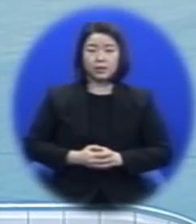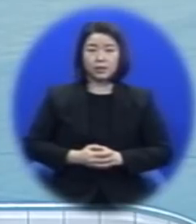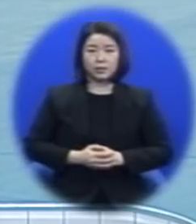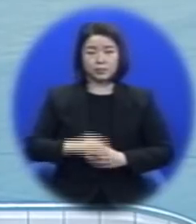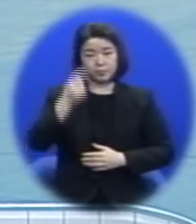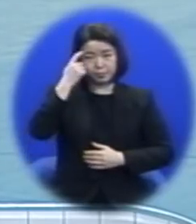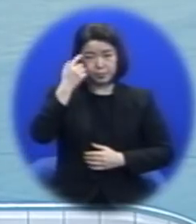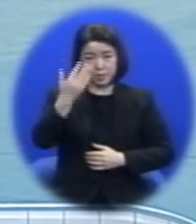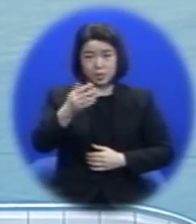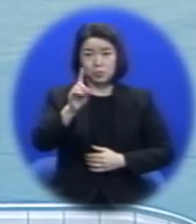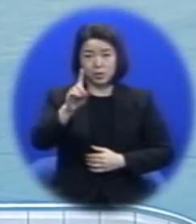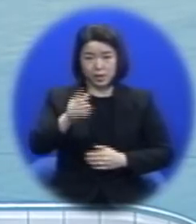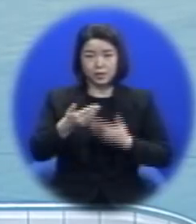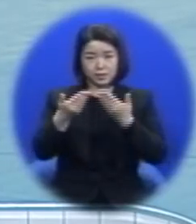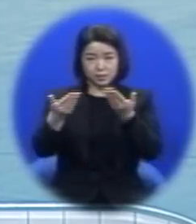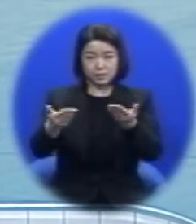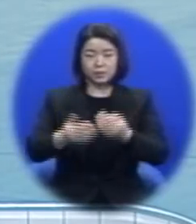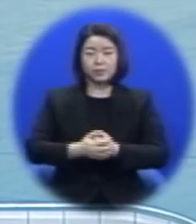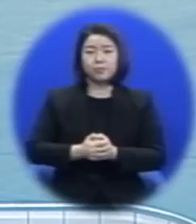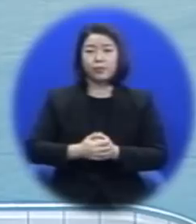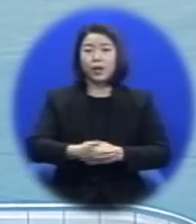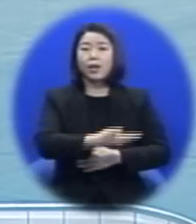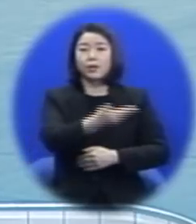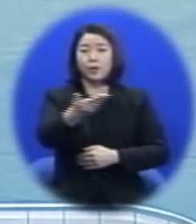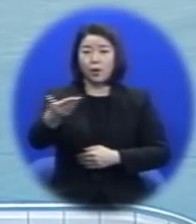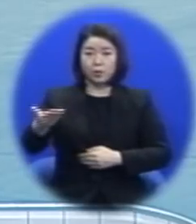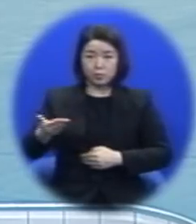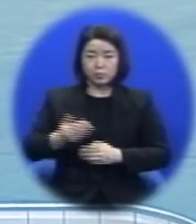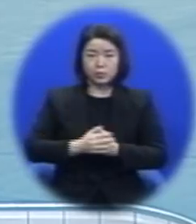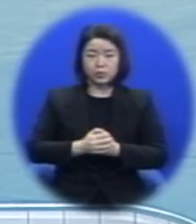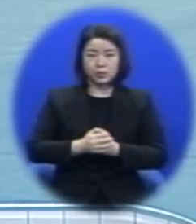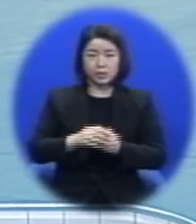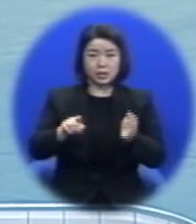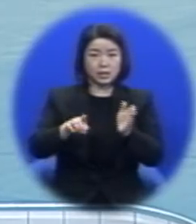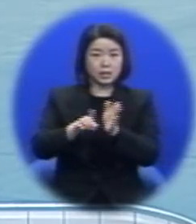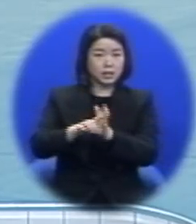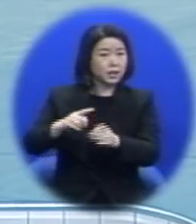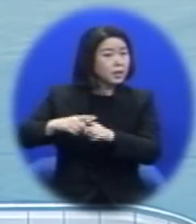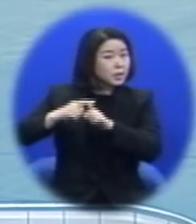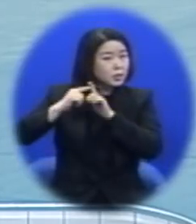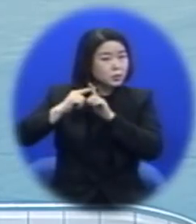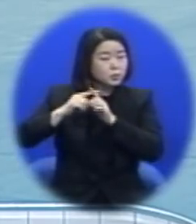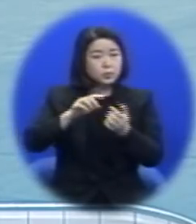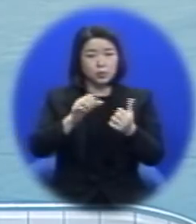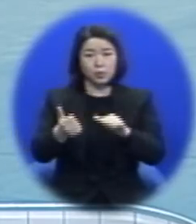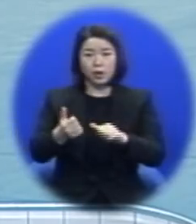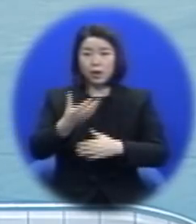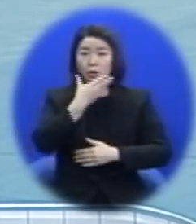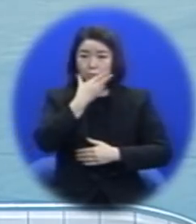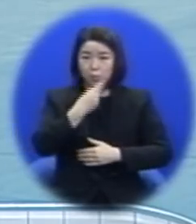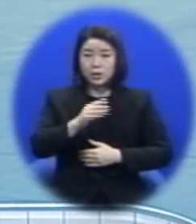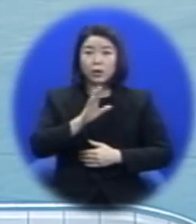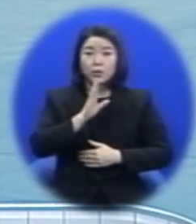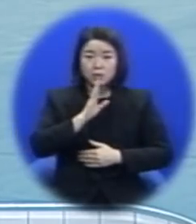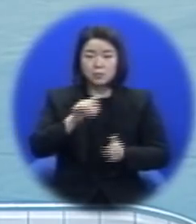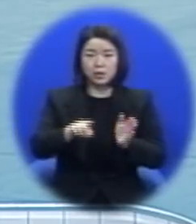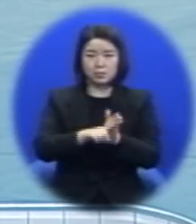질문 한번 드리겠습니다. 여러분은 순교가 복이라고 정말 믿어지십니까?